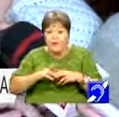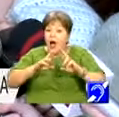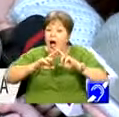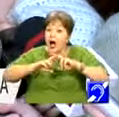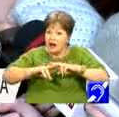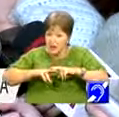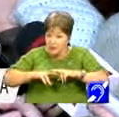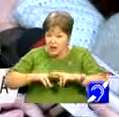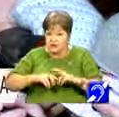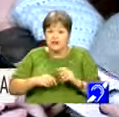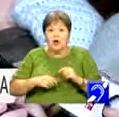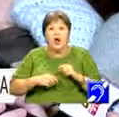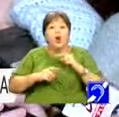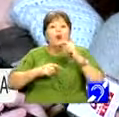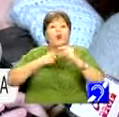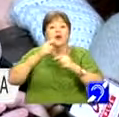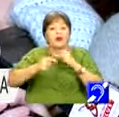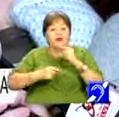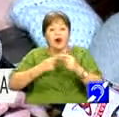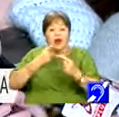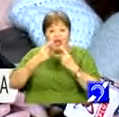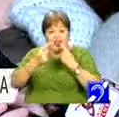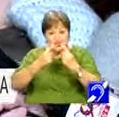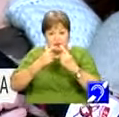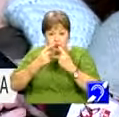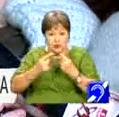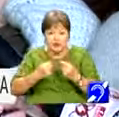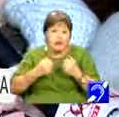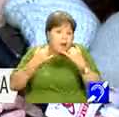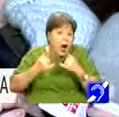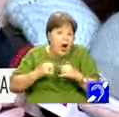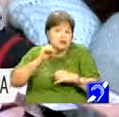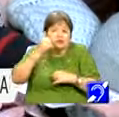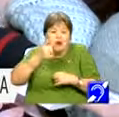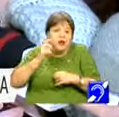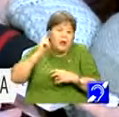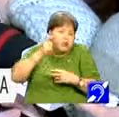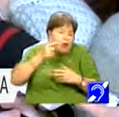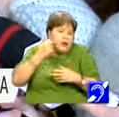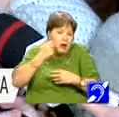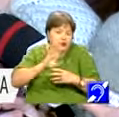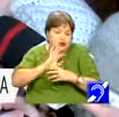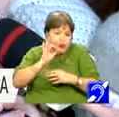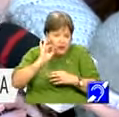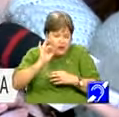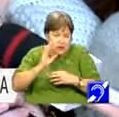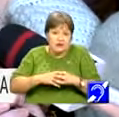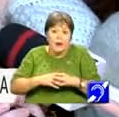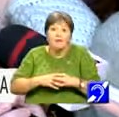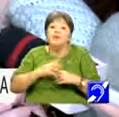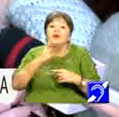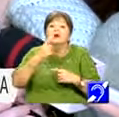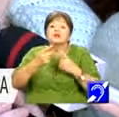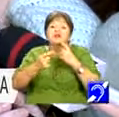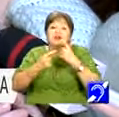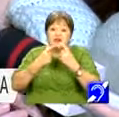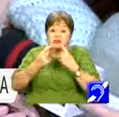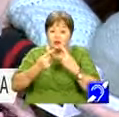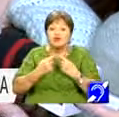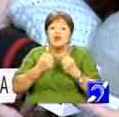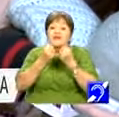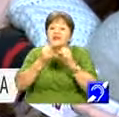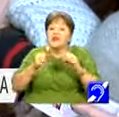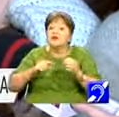discuțiile ulterioare din de astăzi de mâine de poimâine Să in aceste discuții să detaliem